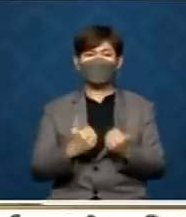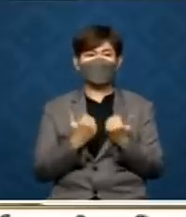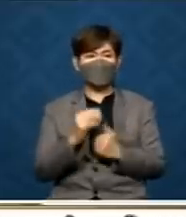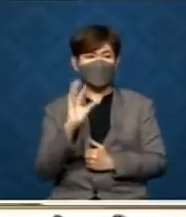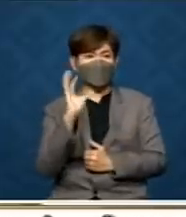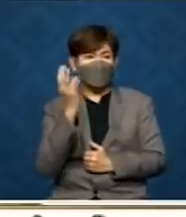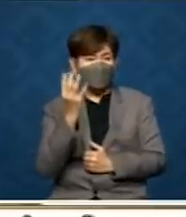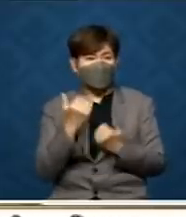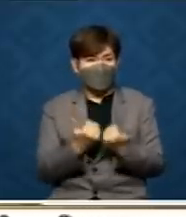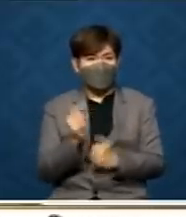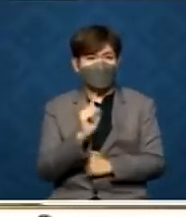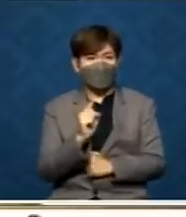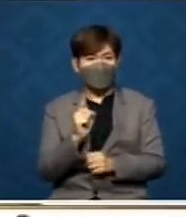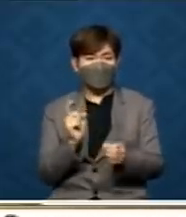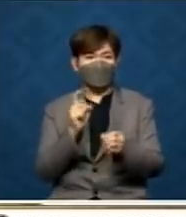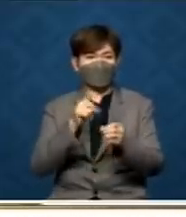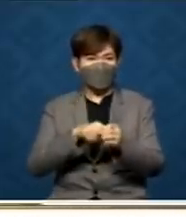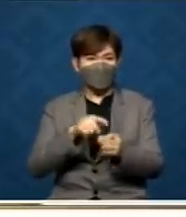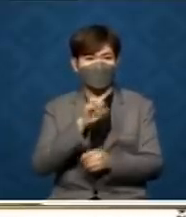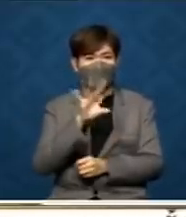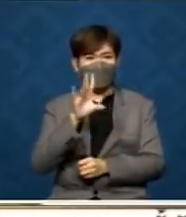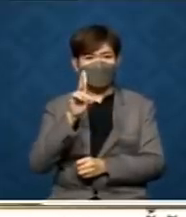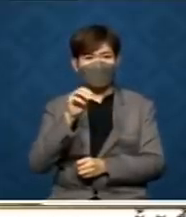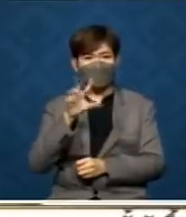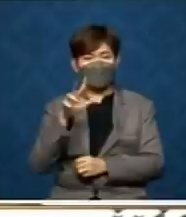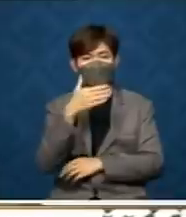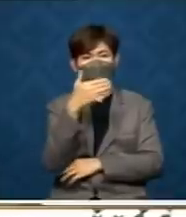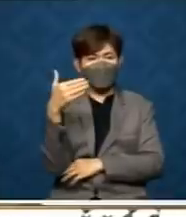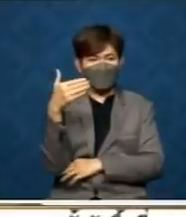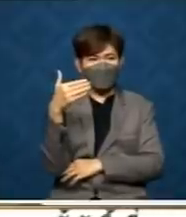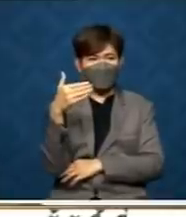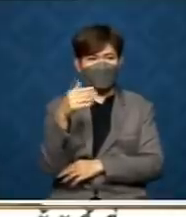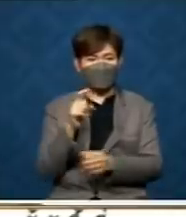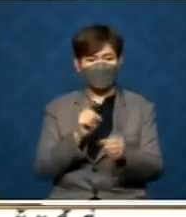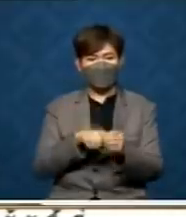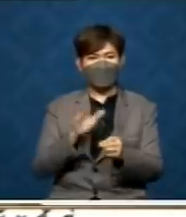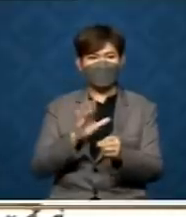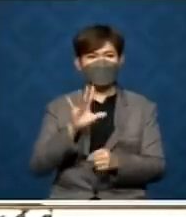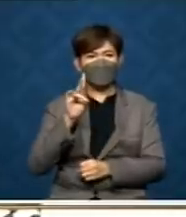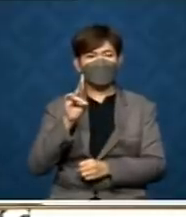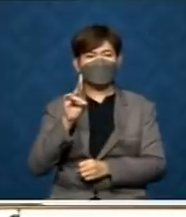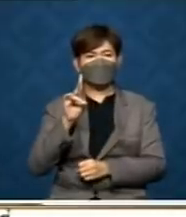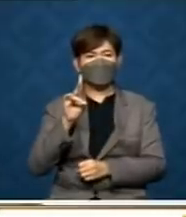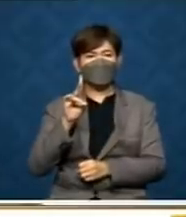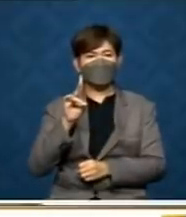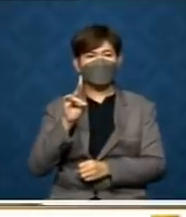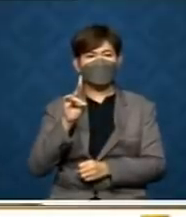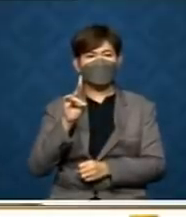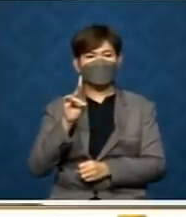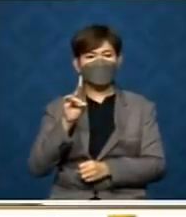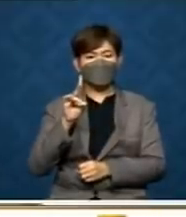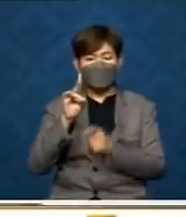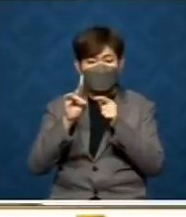โลกนี้นี่เข้าโคมแบต 173ประเทศถ้าไม่เข้า 7อีกหนึ่งให้ 7คือ